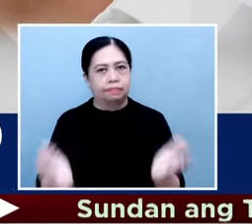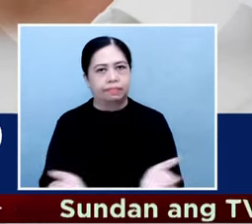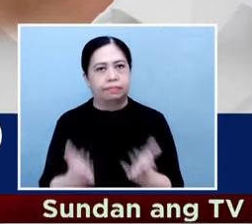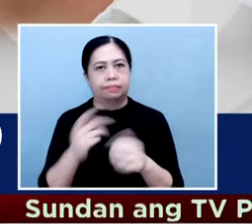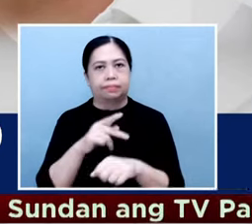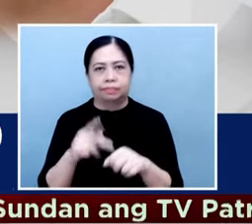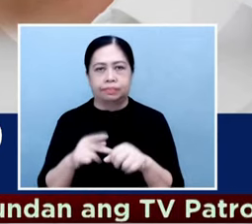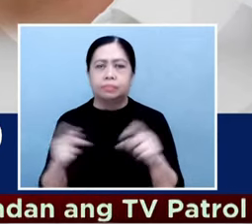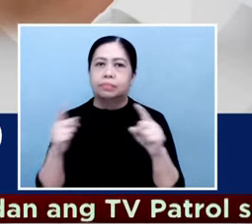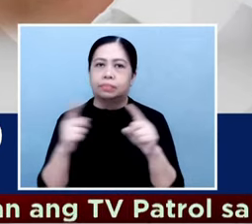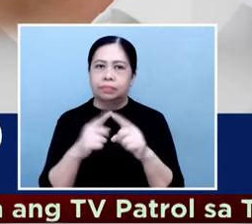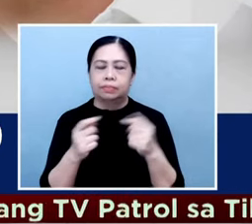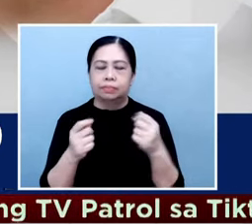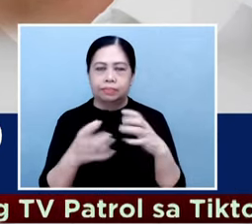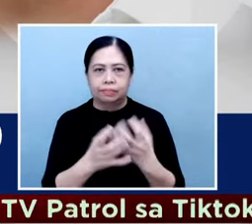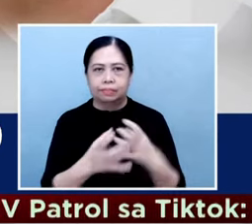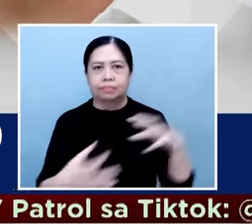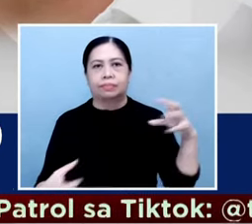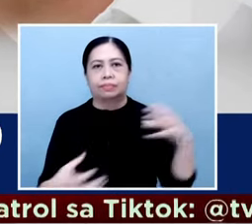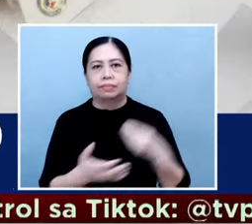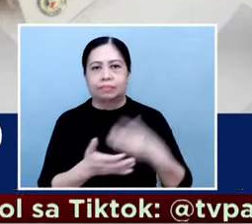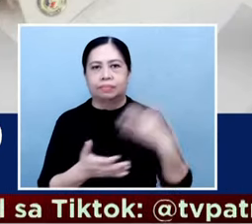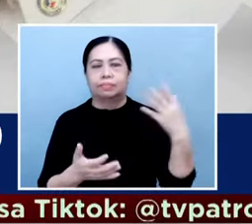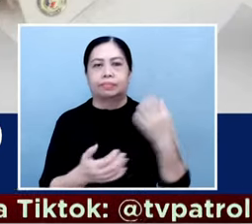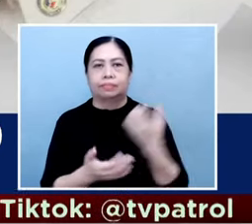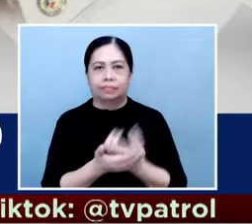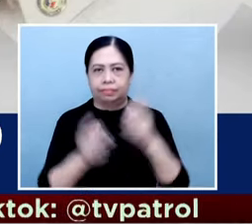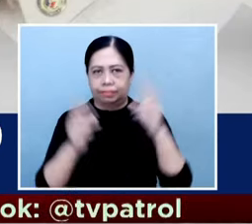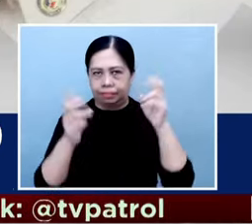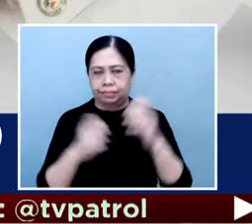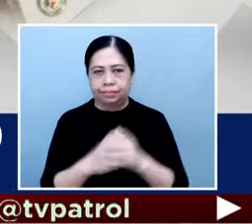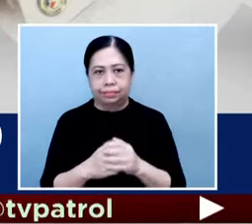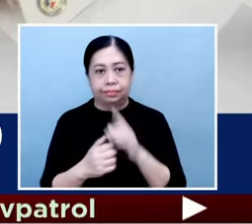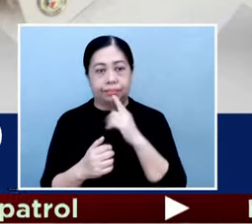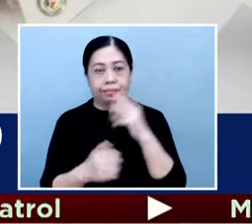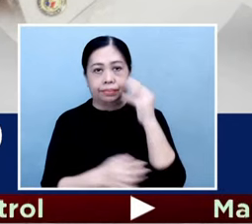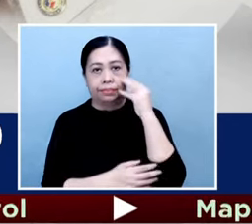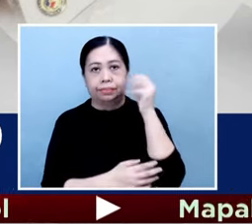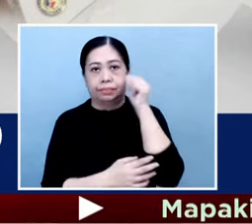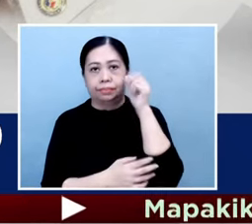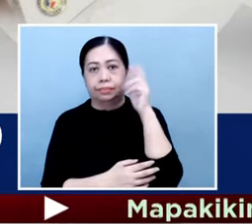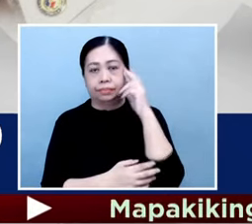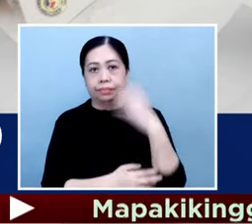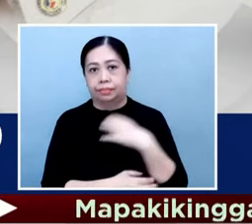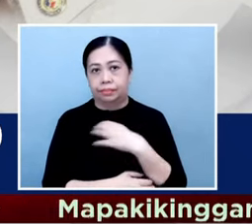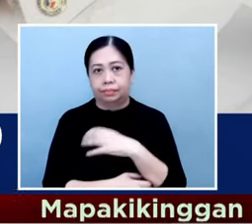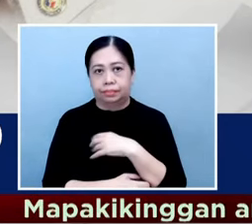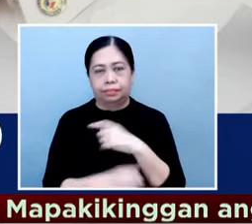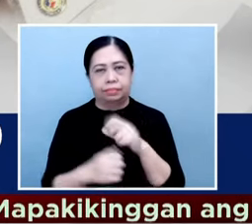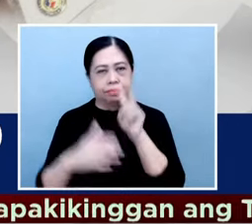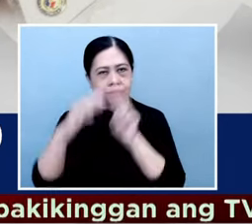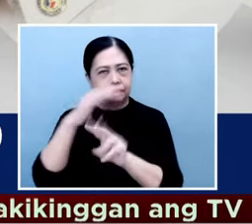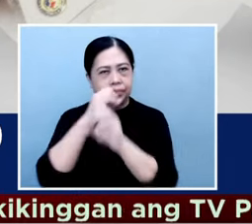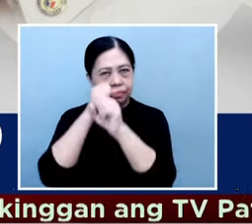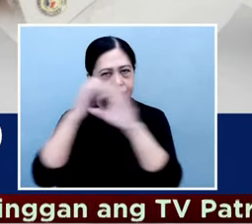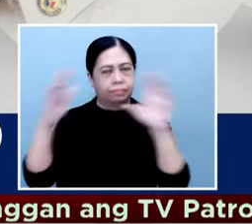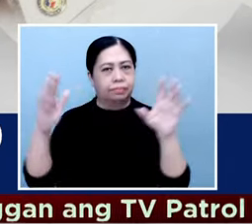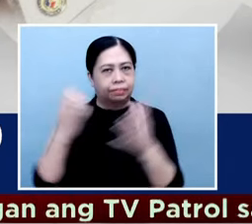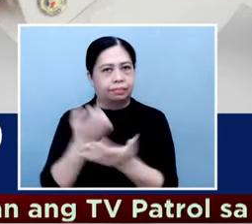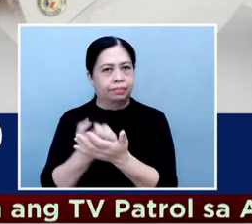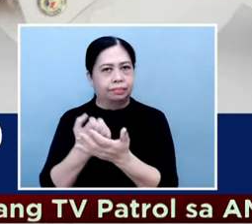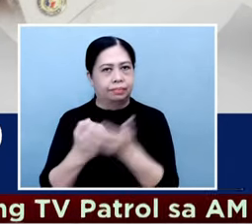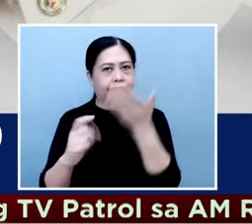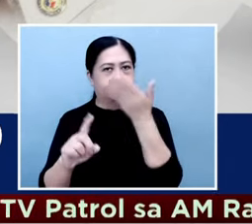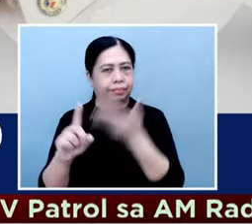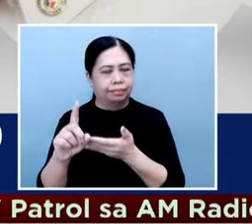sa masaganang ekonomiya. Tinawag naman ni House Speaker Martin Romualdez na visionary economist si Recto